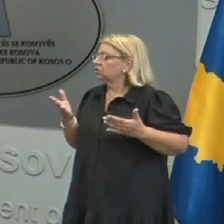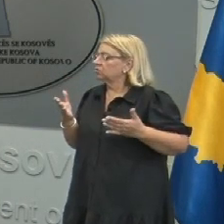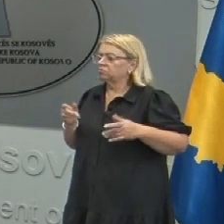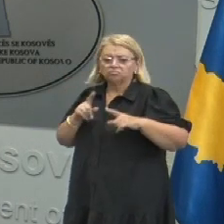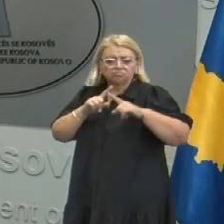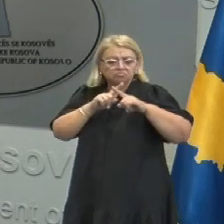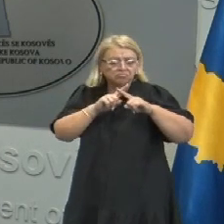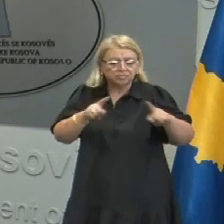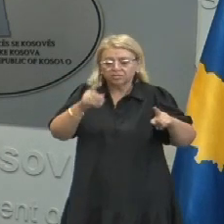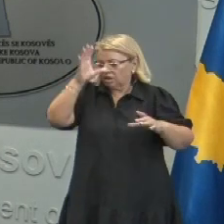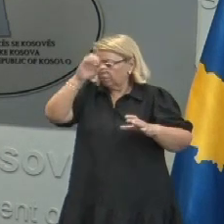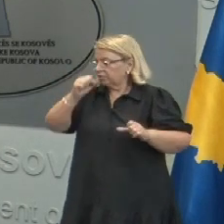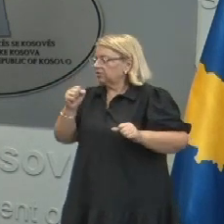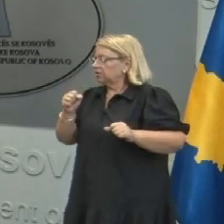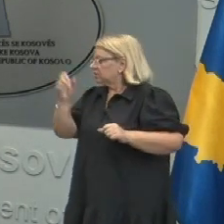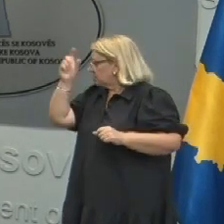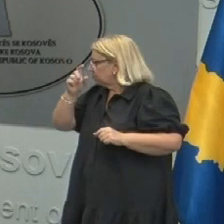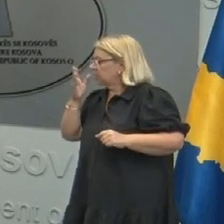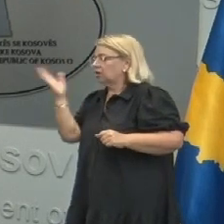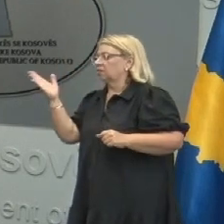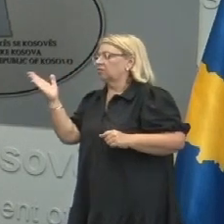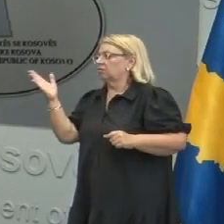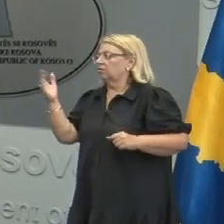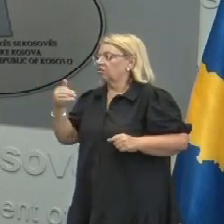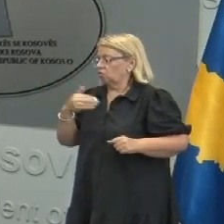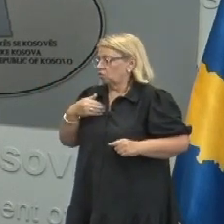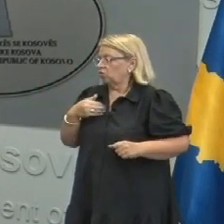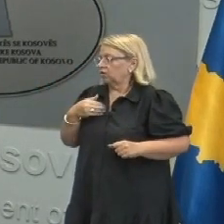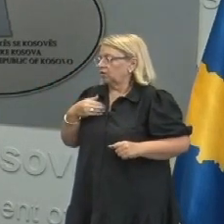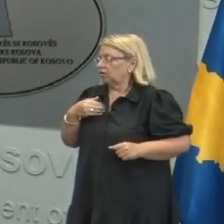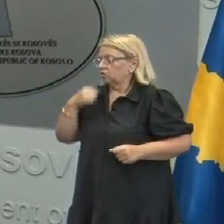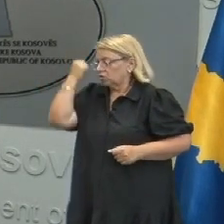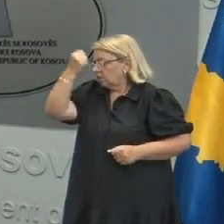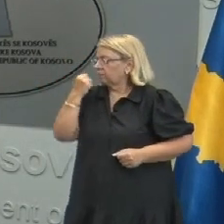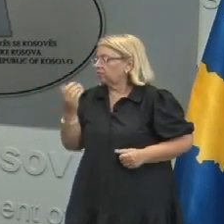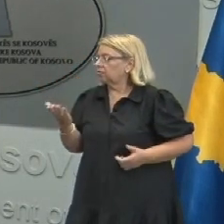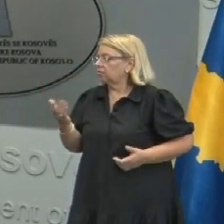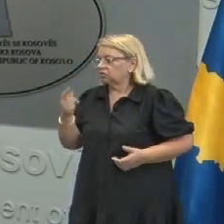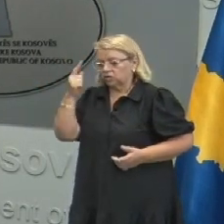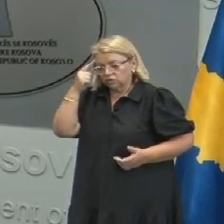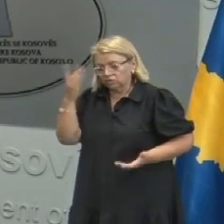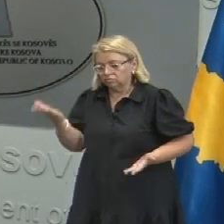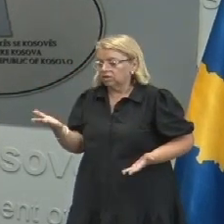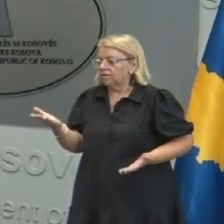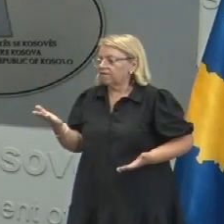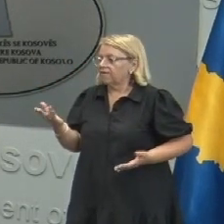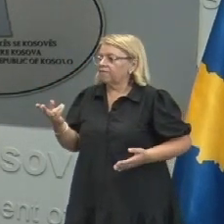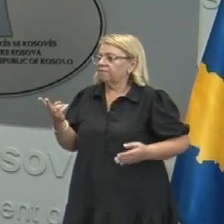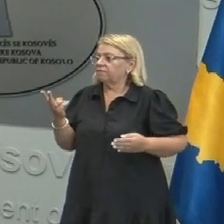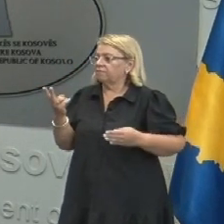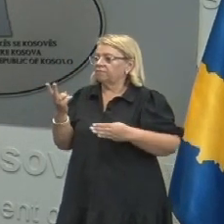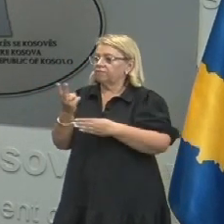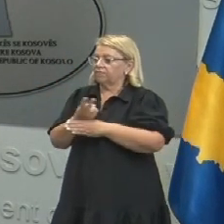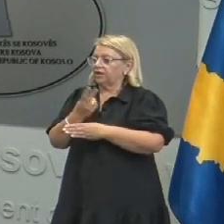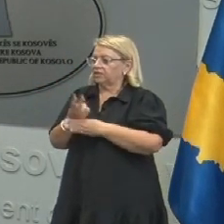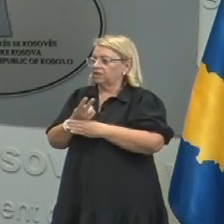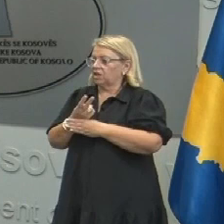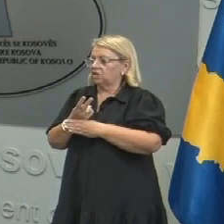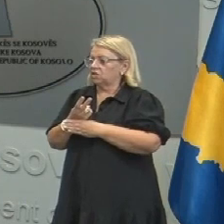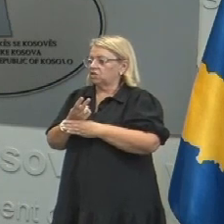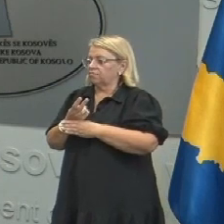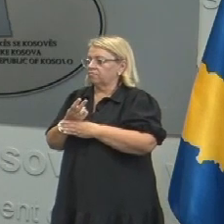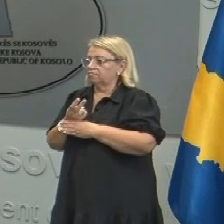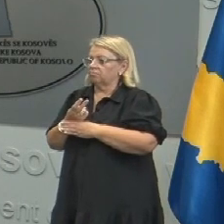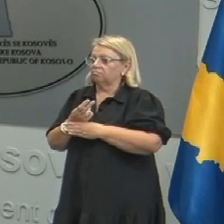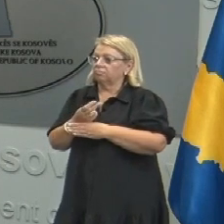në Serbi dhe ai i joni këtu pra në Kosovë, duke ditur pra që vendi im pra është një vendi ndoshta më lartë prej Shteteve të